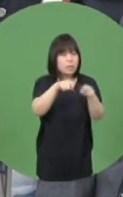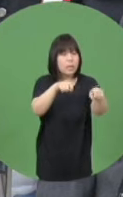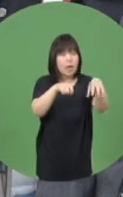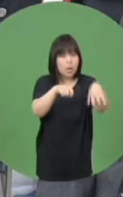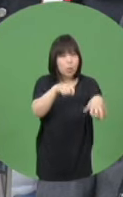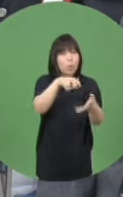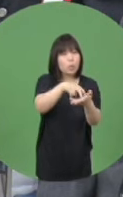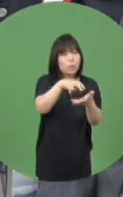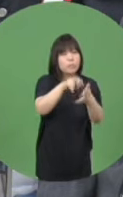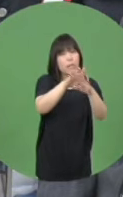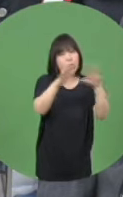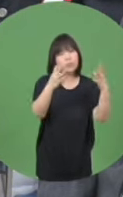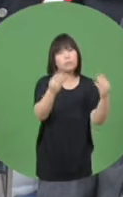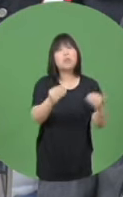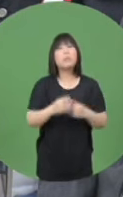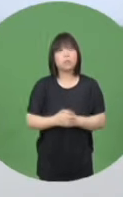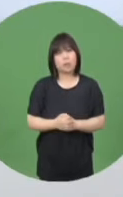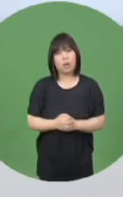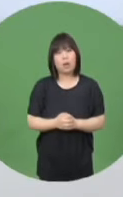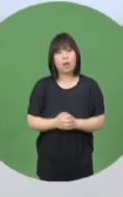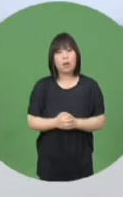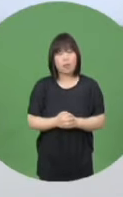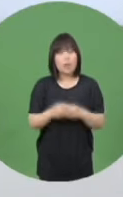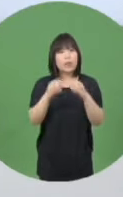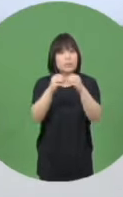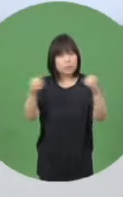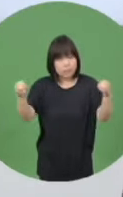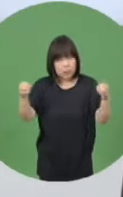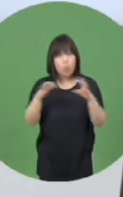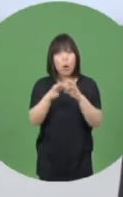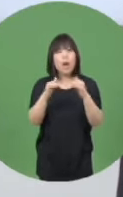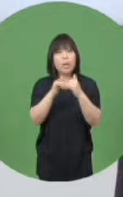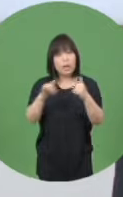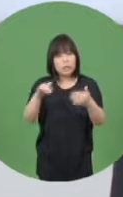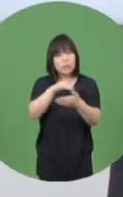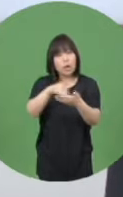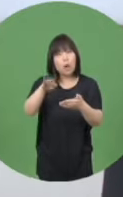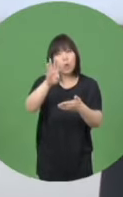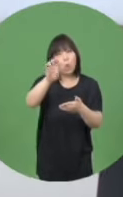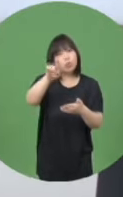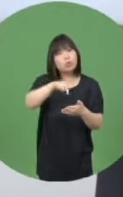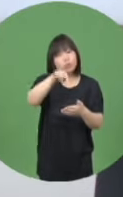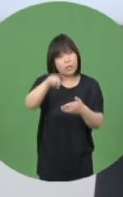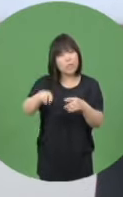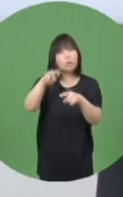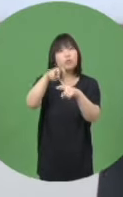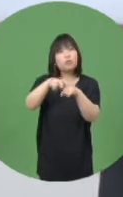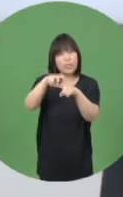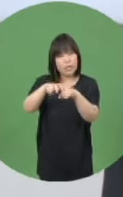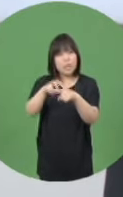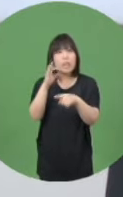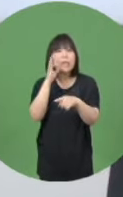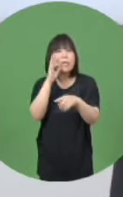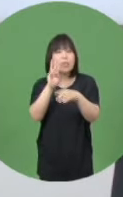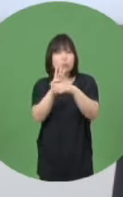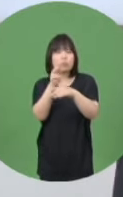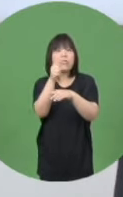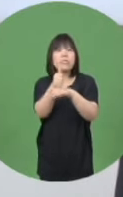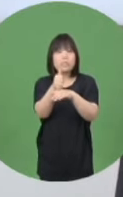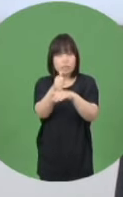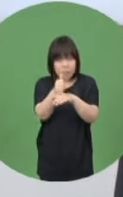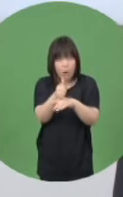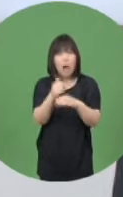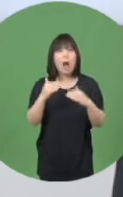として開設されました。式典には関係者およそ40人が出席。飯泉知事